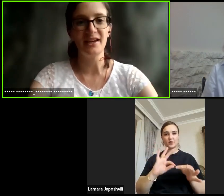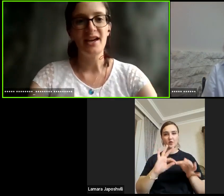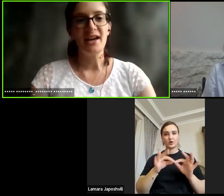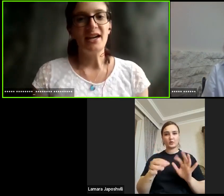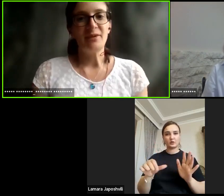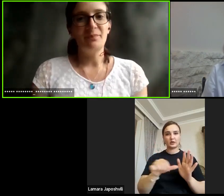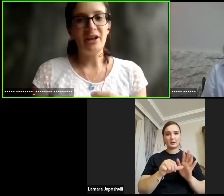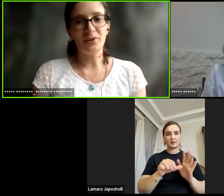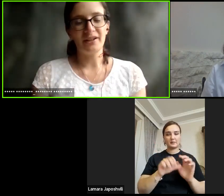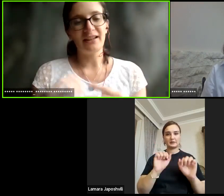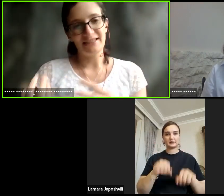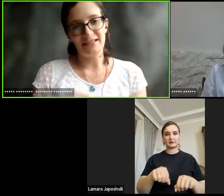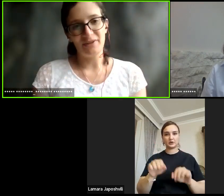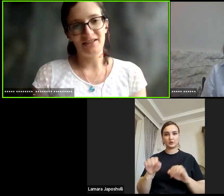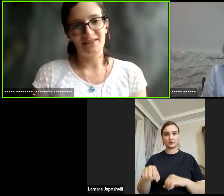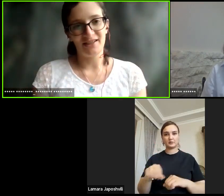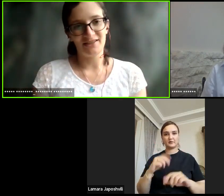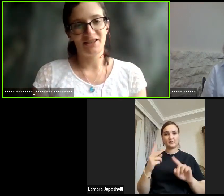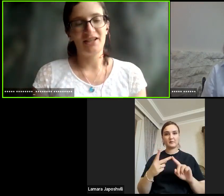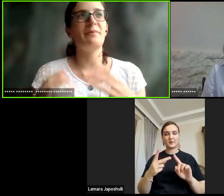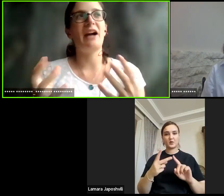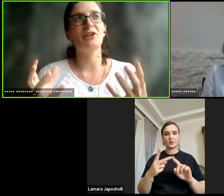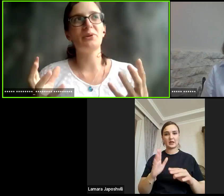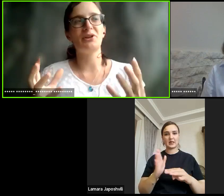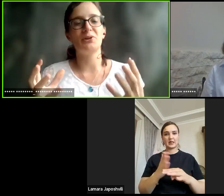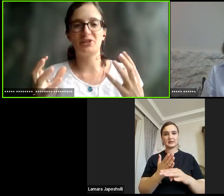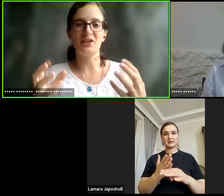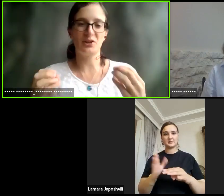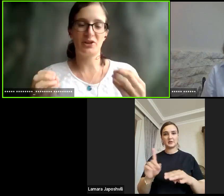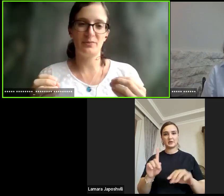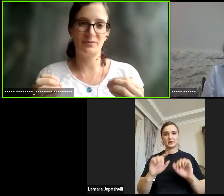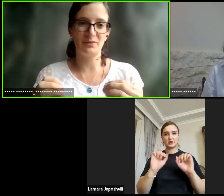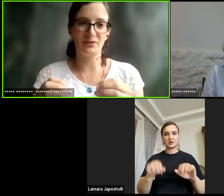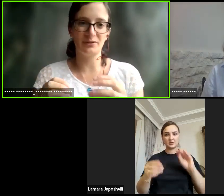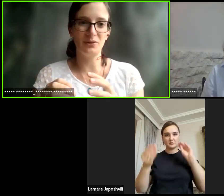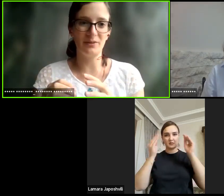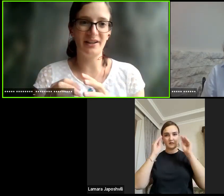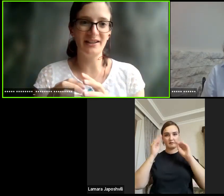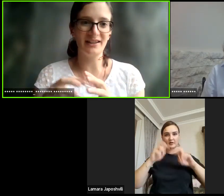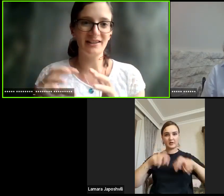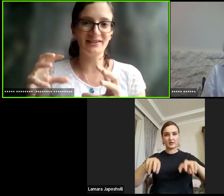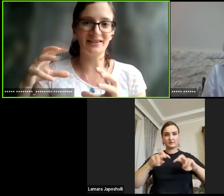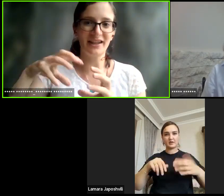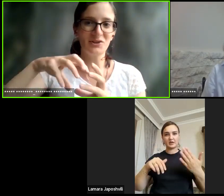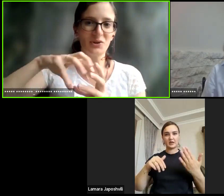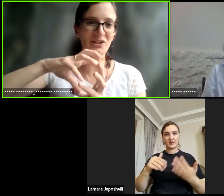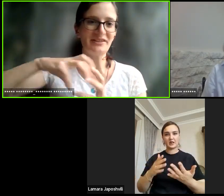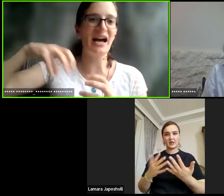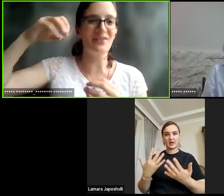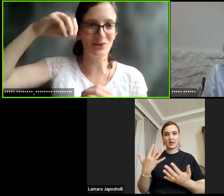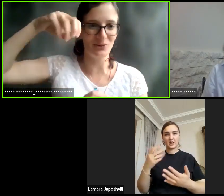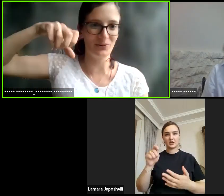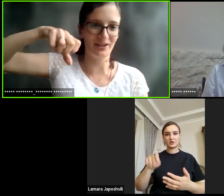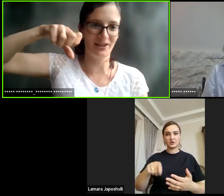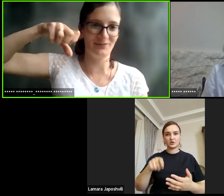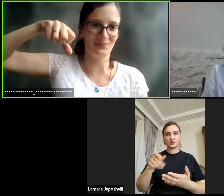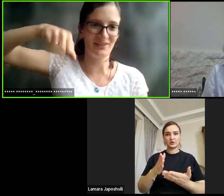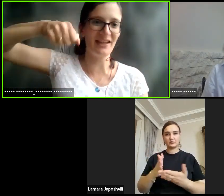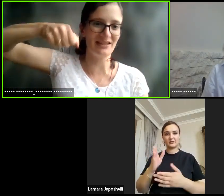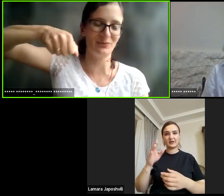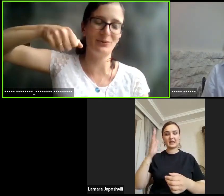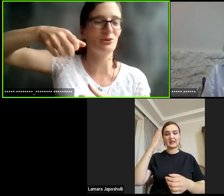საშუალებას. მეორე კლასიფიკაცია, რაც შეიძლება განვიხილოთ ხელჯოხების მიმართულებით, ეს არის ხელჯოხის თავი